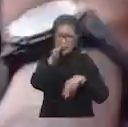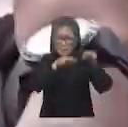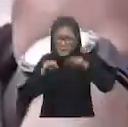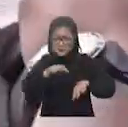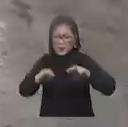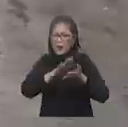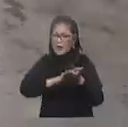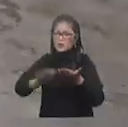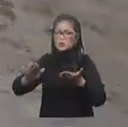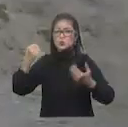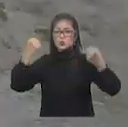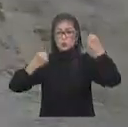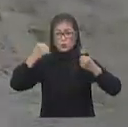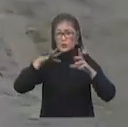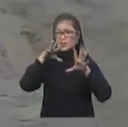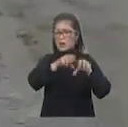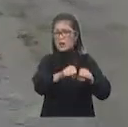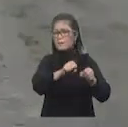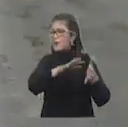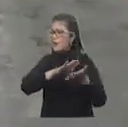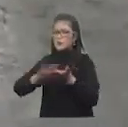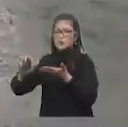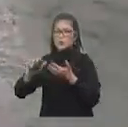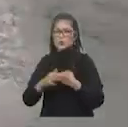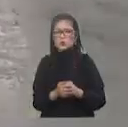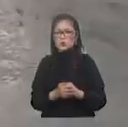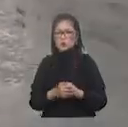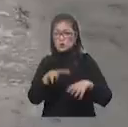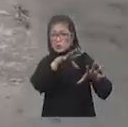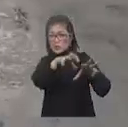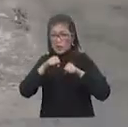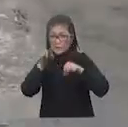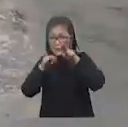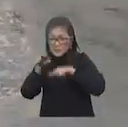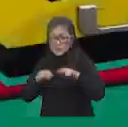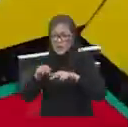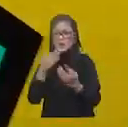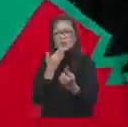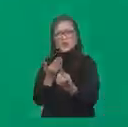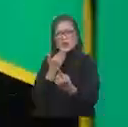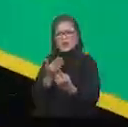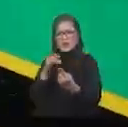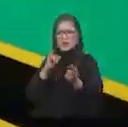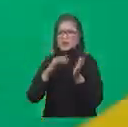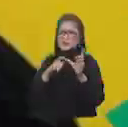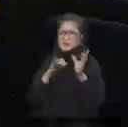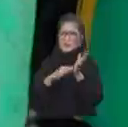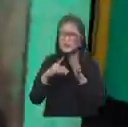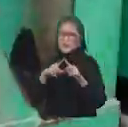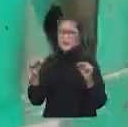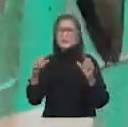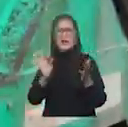truck. Dari pemeriksaan polisi, sopir yang tidak memiliki surat izin mengemudi ini mengaku mengendarai truk dengan kecepatan tinggi karena